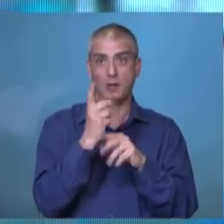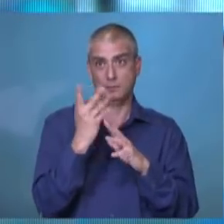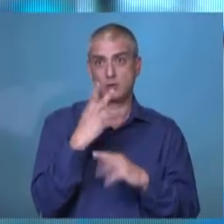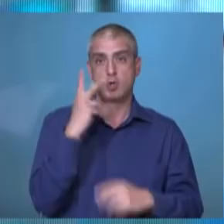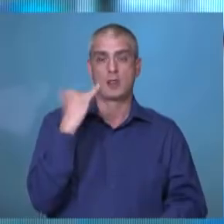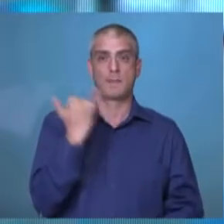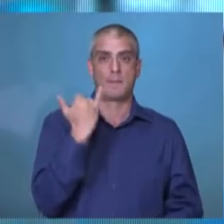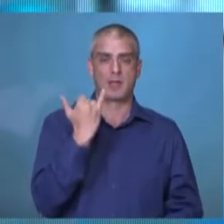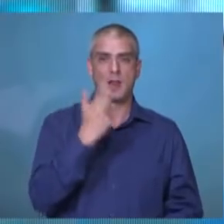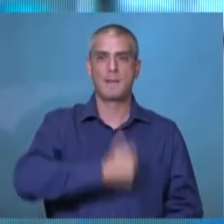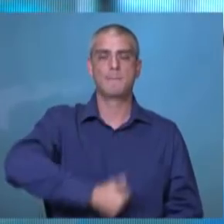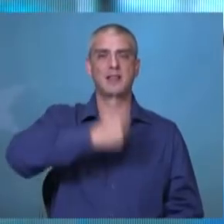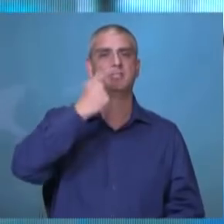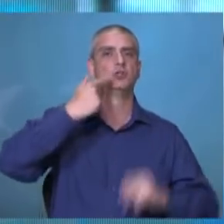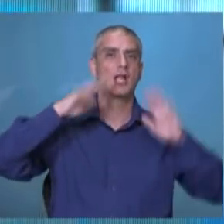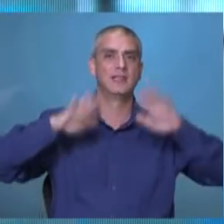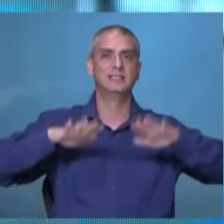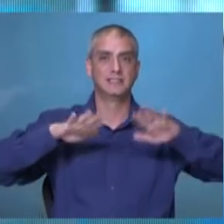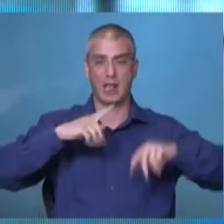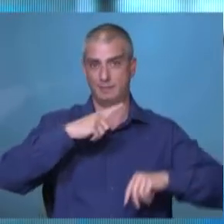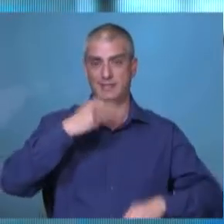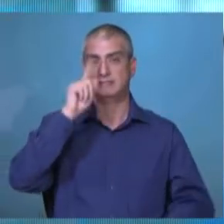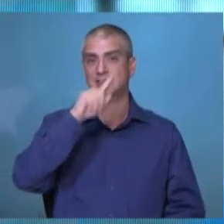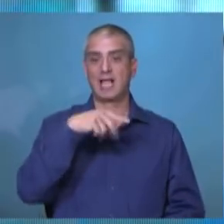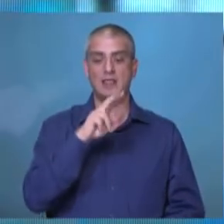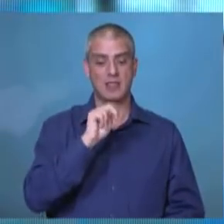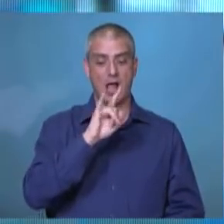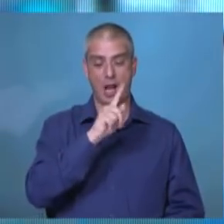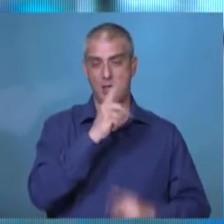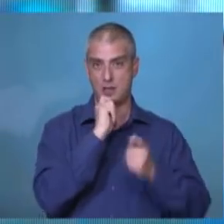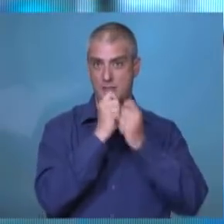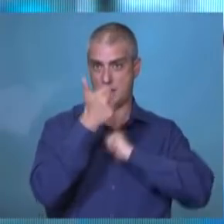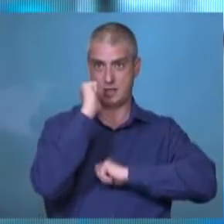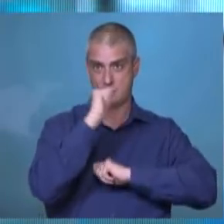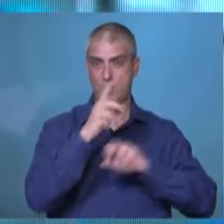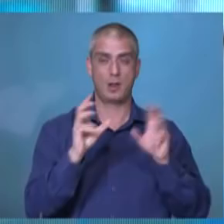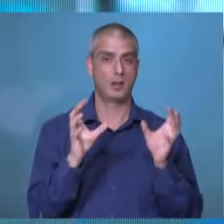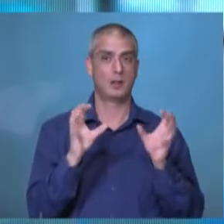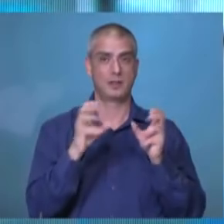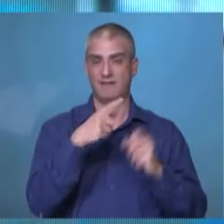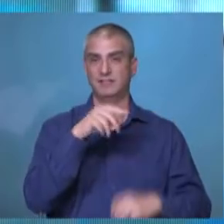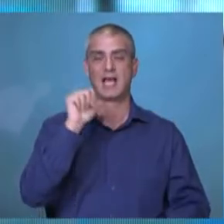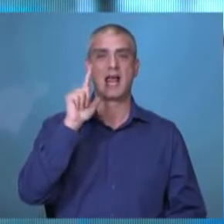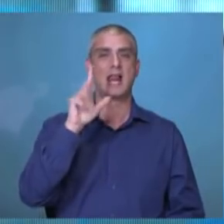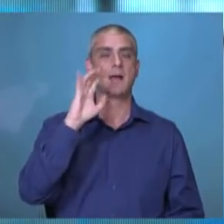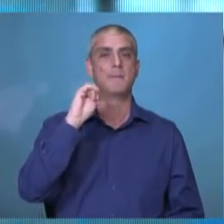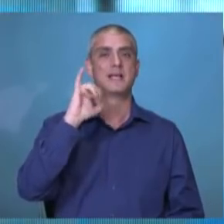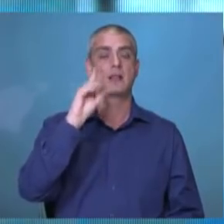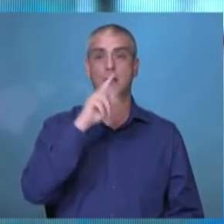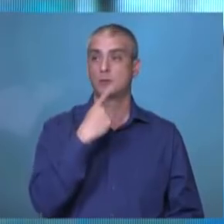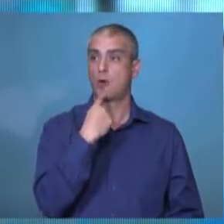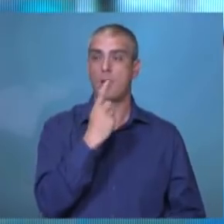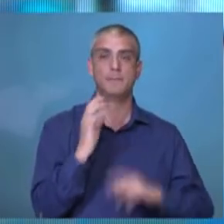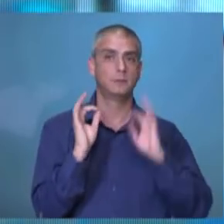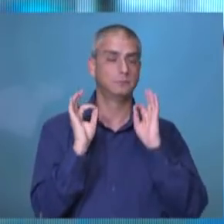כלל. מנהיג הג'יהאד האיסלאמי, זיאד נחלה, שהתראיין אמש לרשת אל-מיאדין המזוהה עם חיזבאללה, אומר